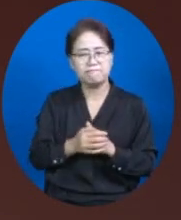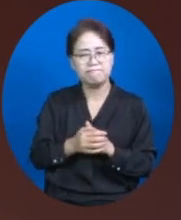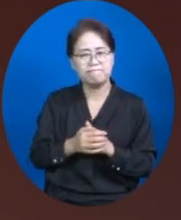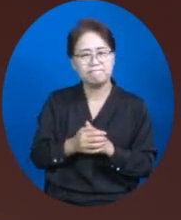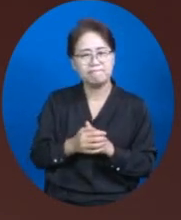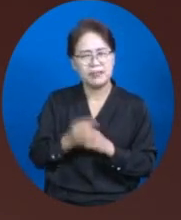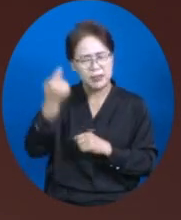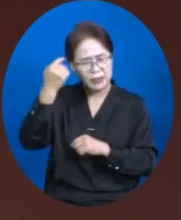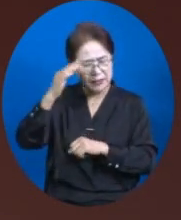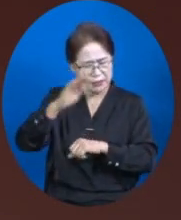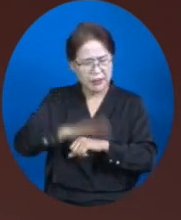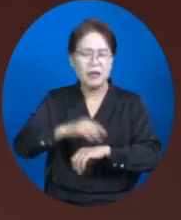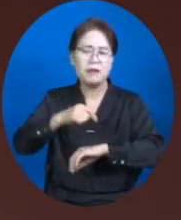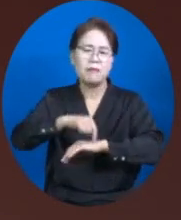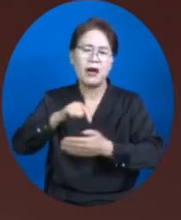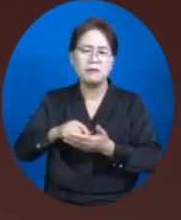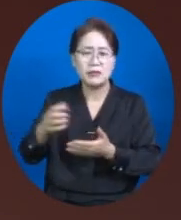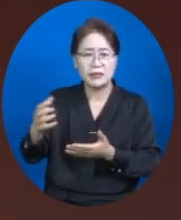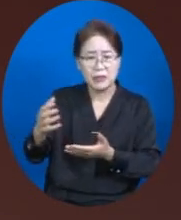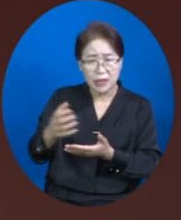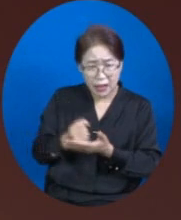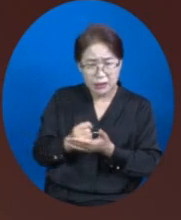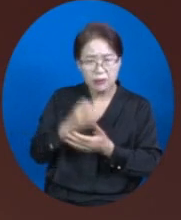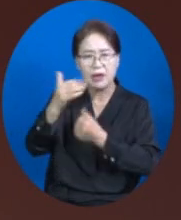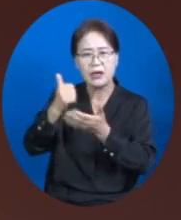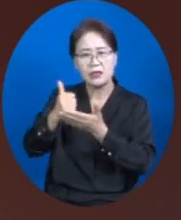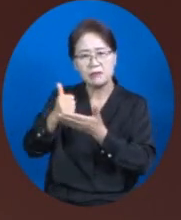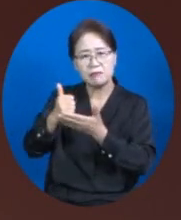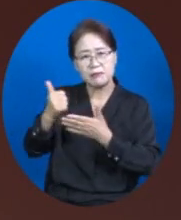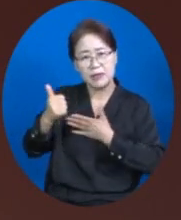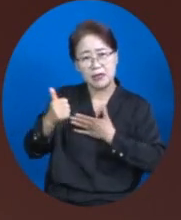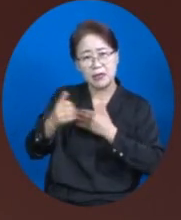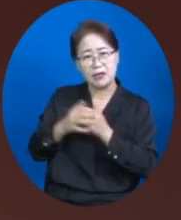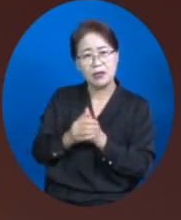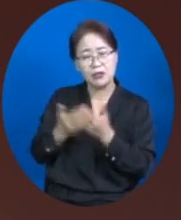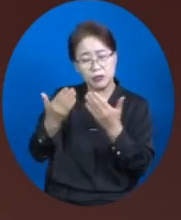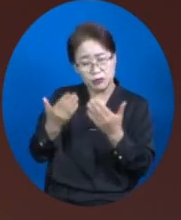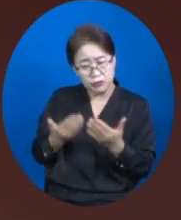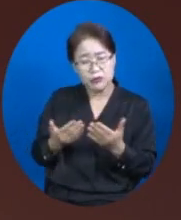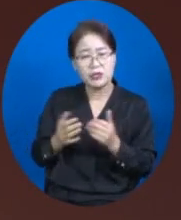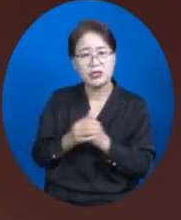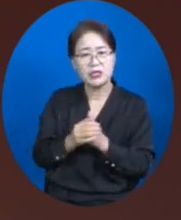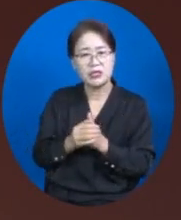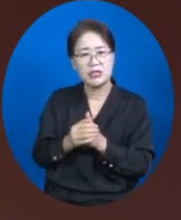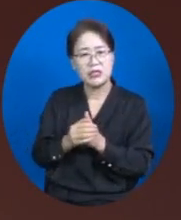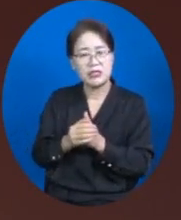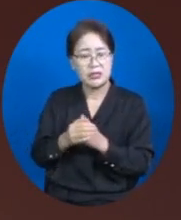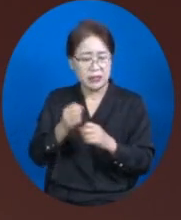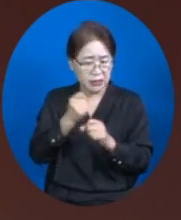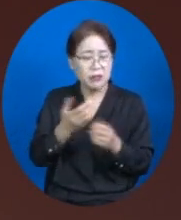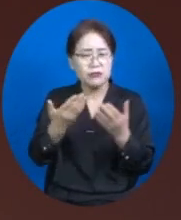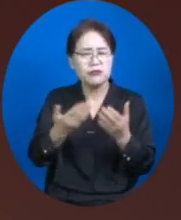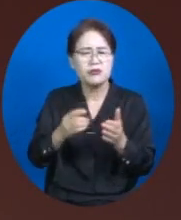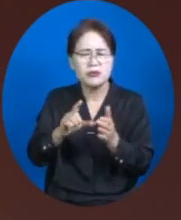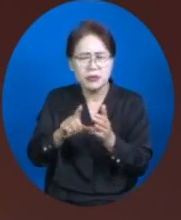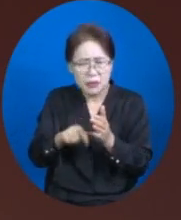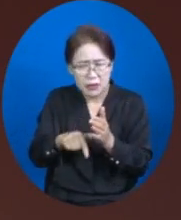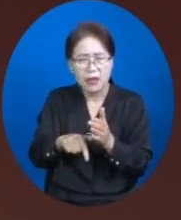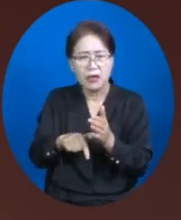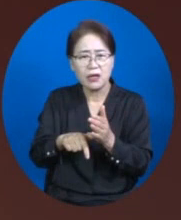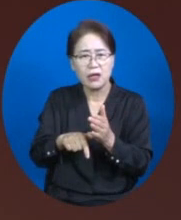그렇다면 우리가 지혜의 마음을 가지고 하나님이 내게 카이로스의 삶을 살아갈 수 있는 기회를 주셨을 때에